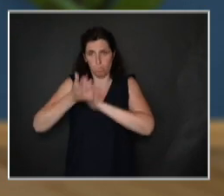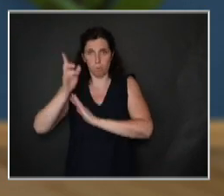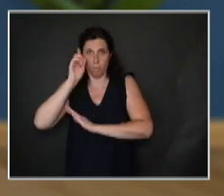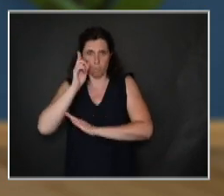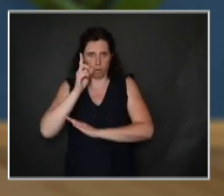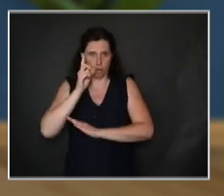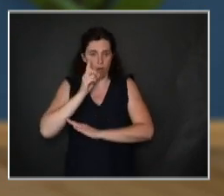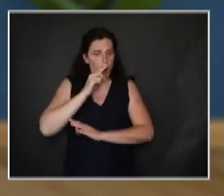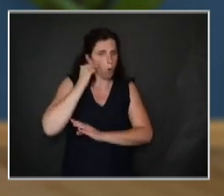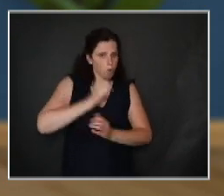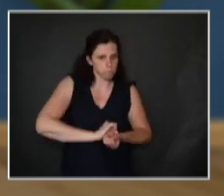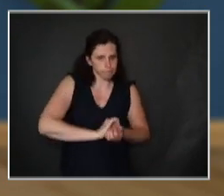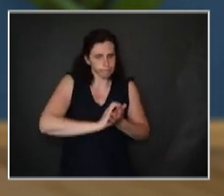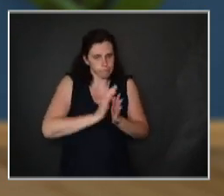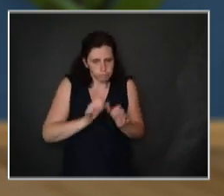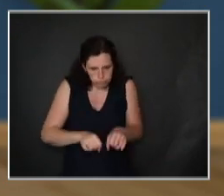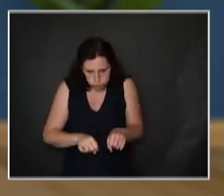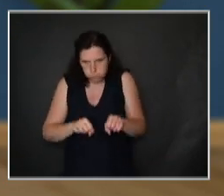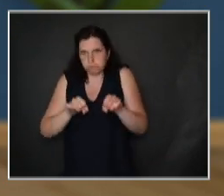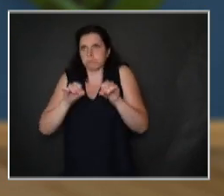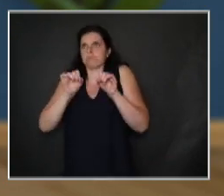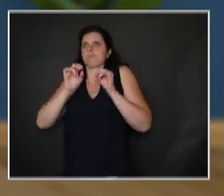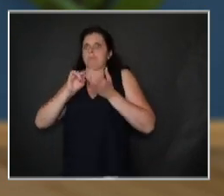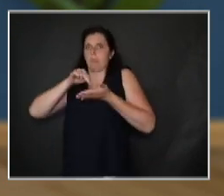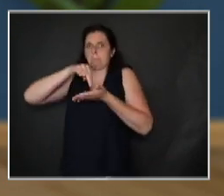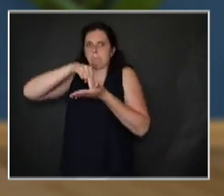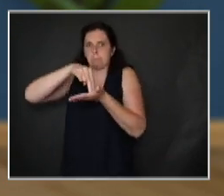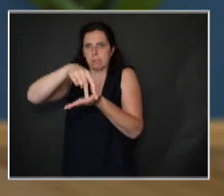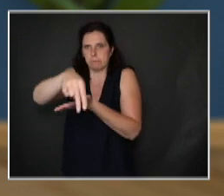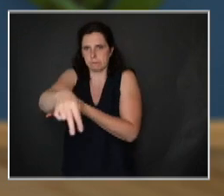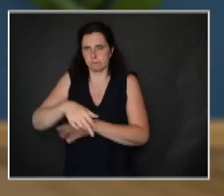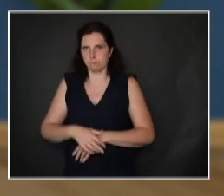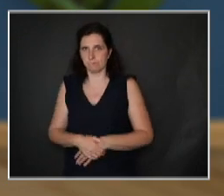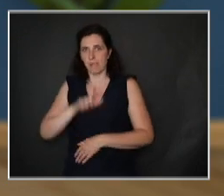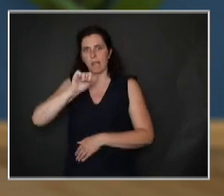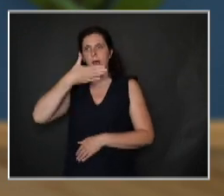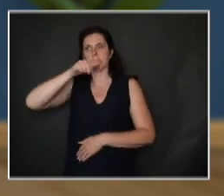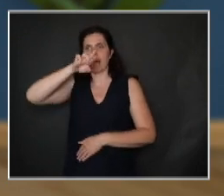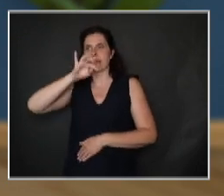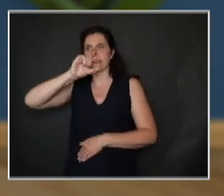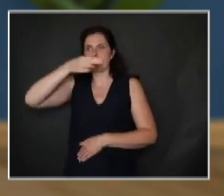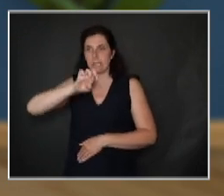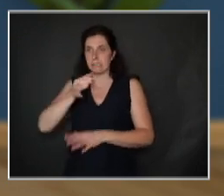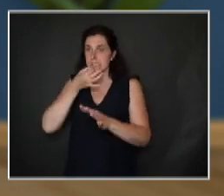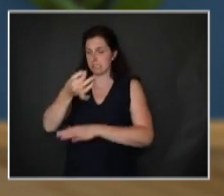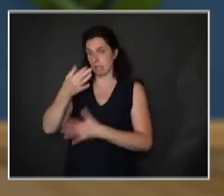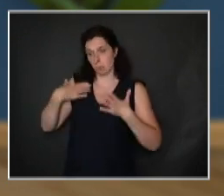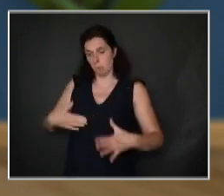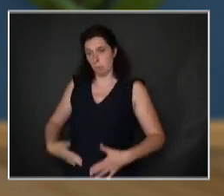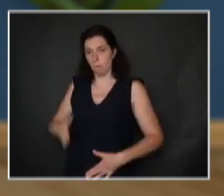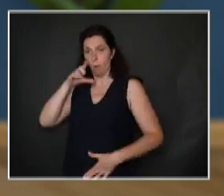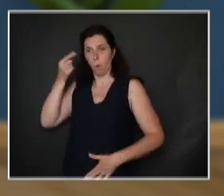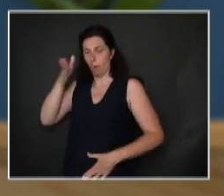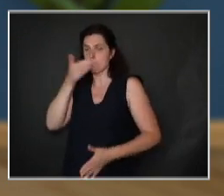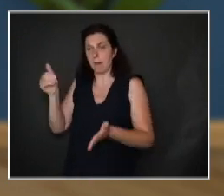devienne bipède. Lamartine disait que la plus belle attitude de l'homme est de